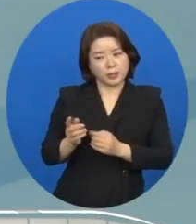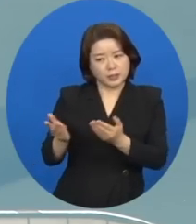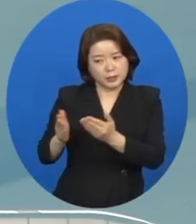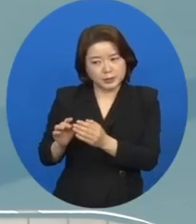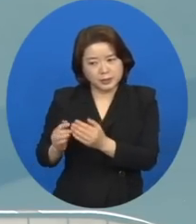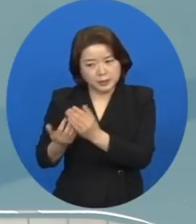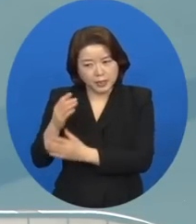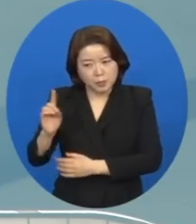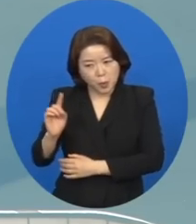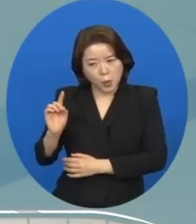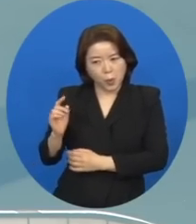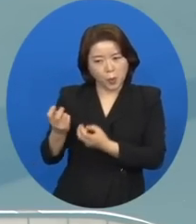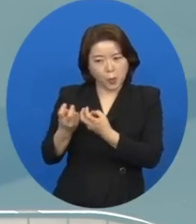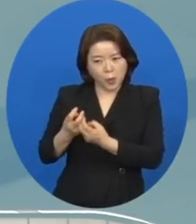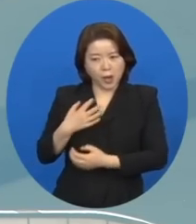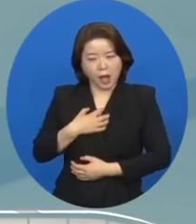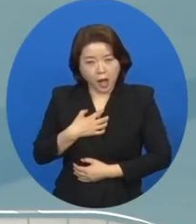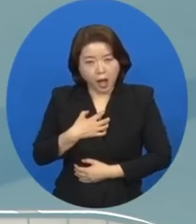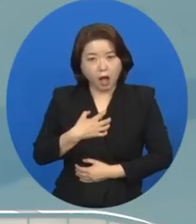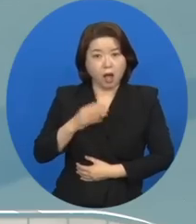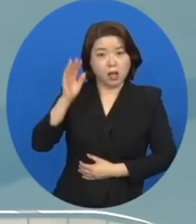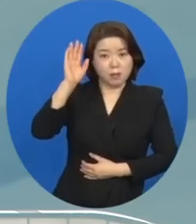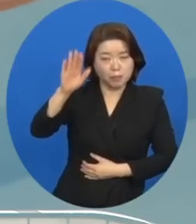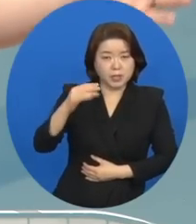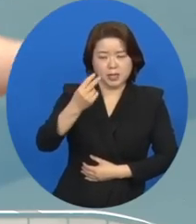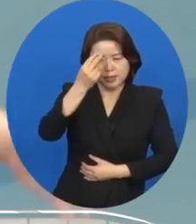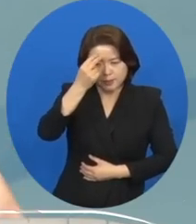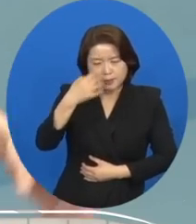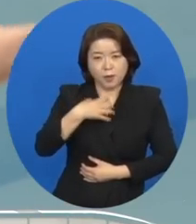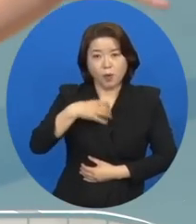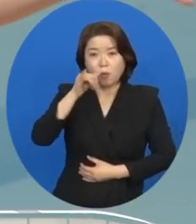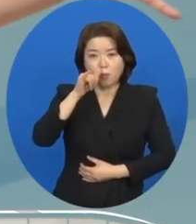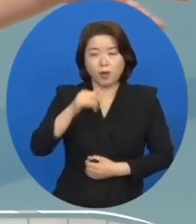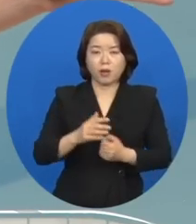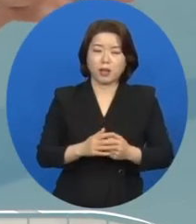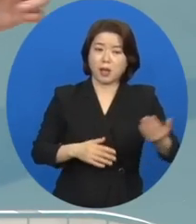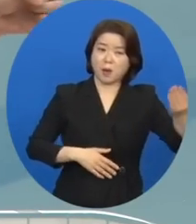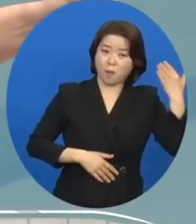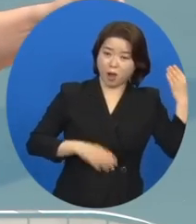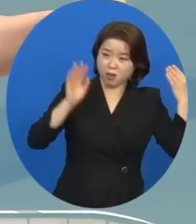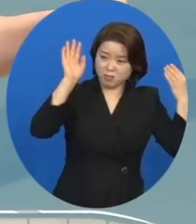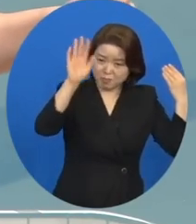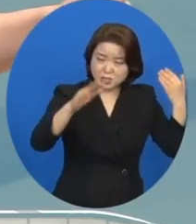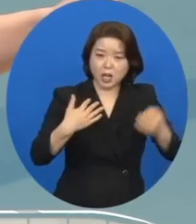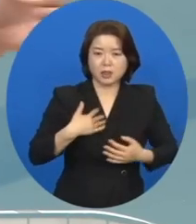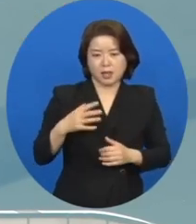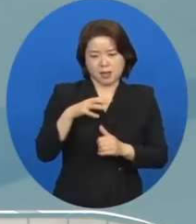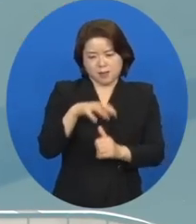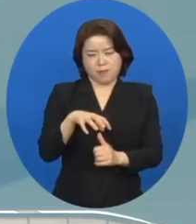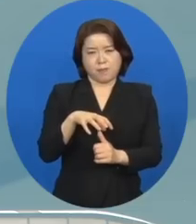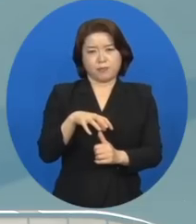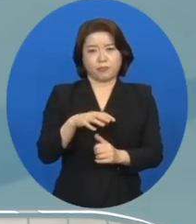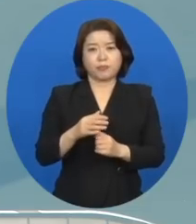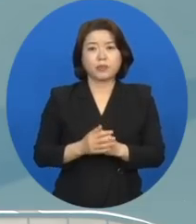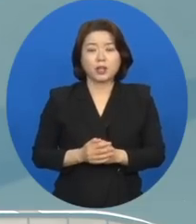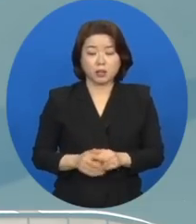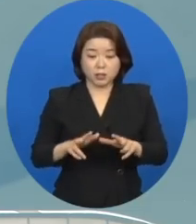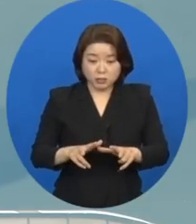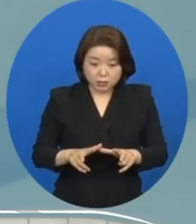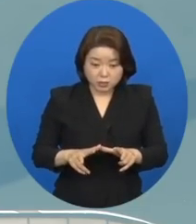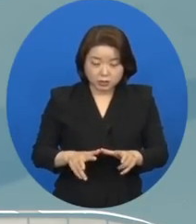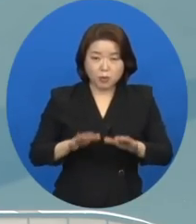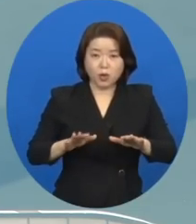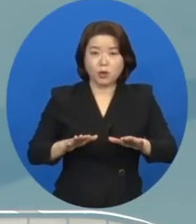어떡하다, 염려와 근심, 미래에 대한 근심, 그 과거와 미래가 우리를 붙잡고 있어서 현재를 제대로